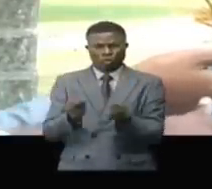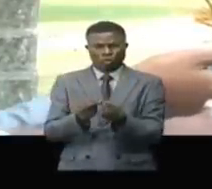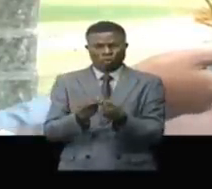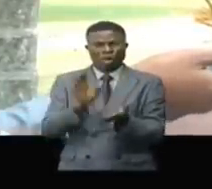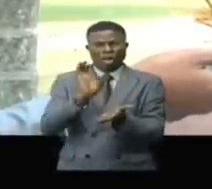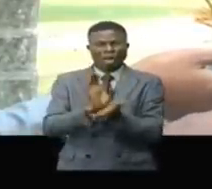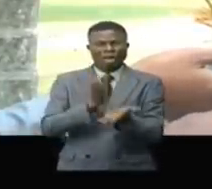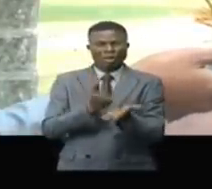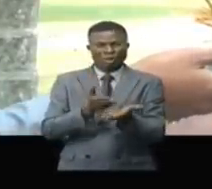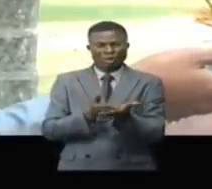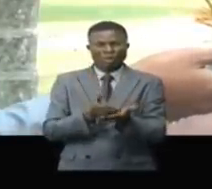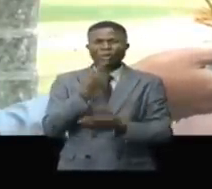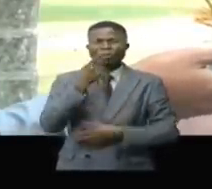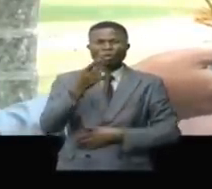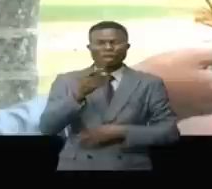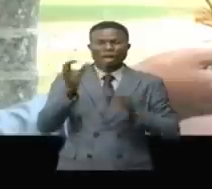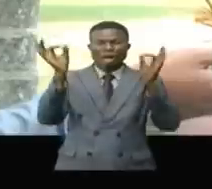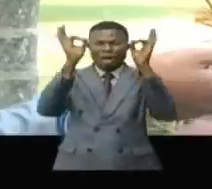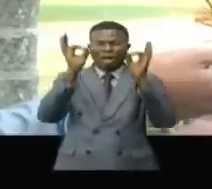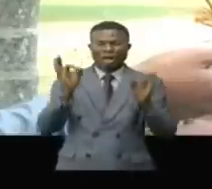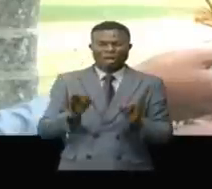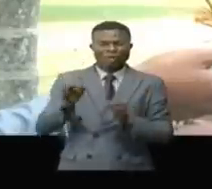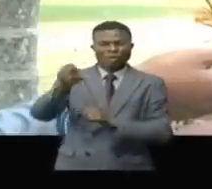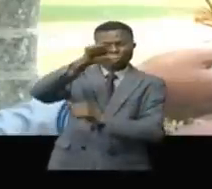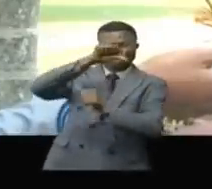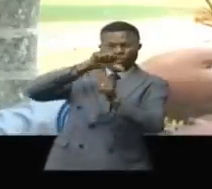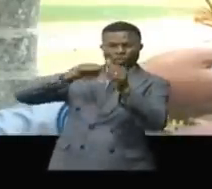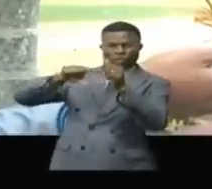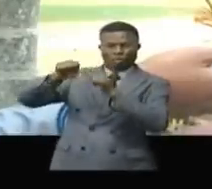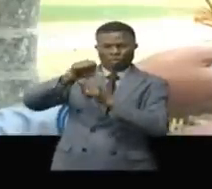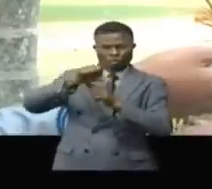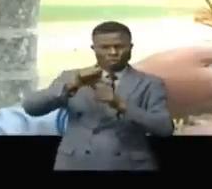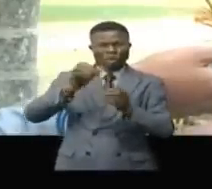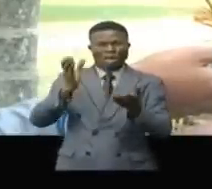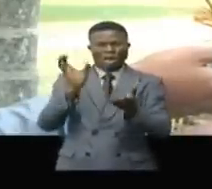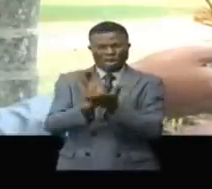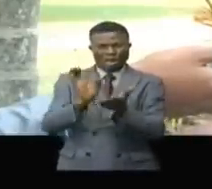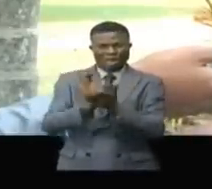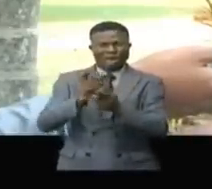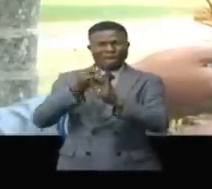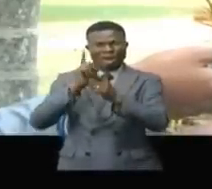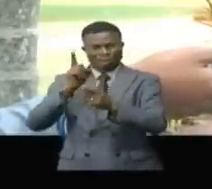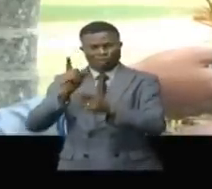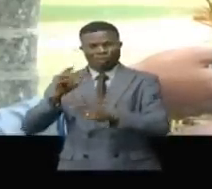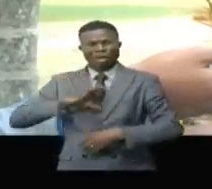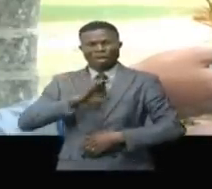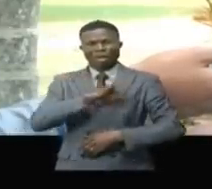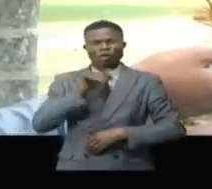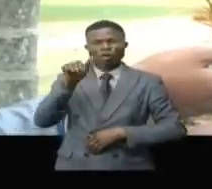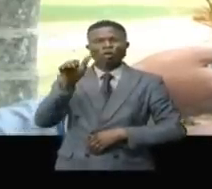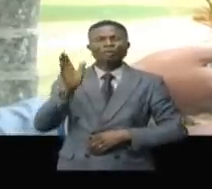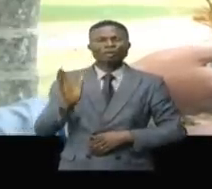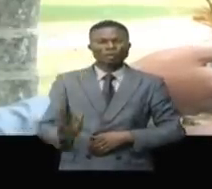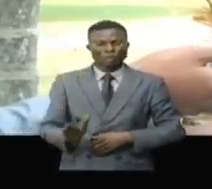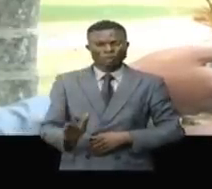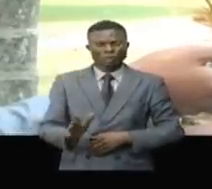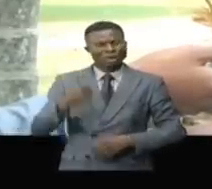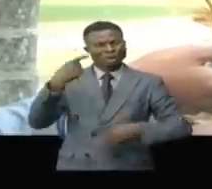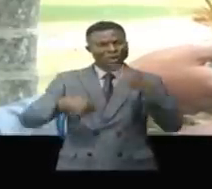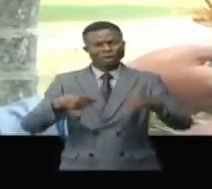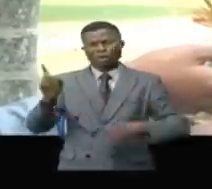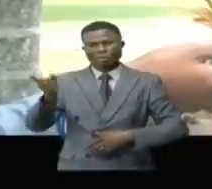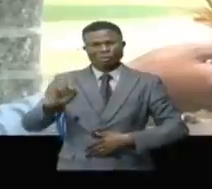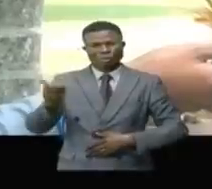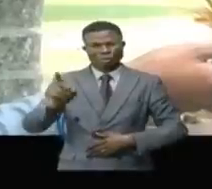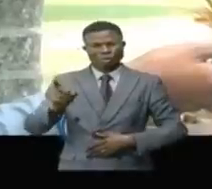carte. Il est dit que la forme, le contour et les spécimens de la carte sont définis par le comité directeur. Donc il n'y a pas débat.